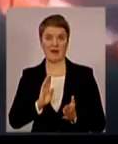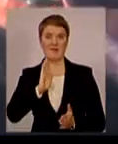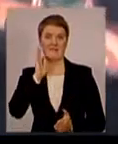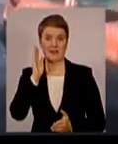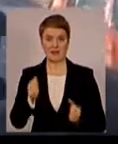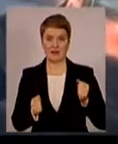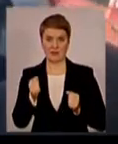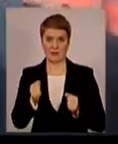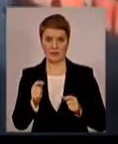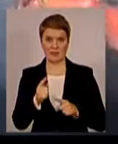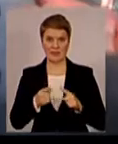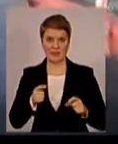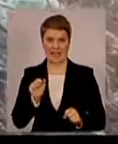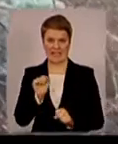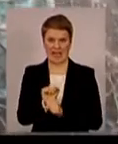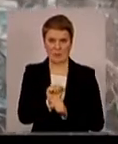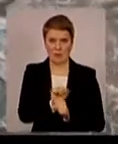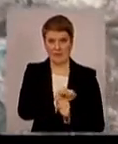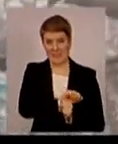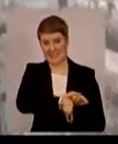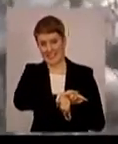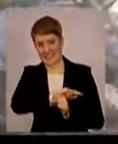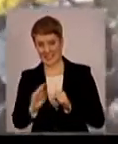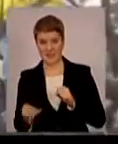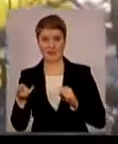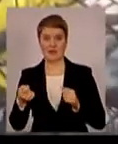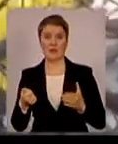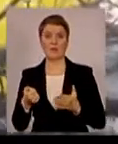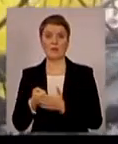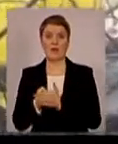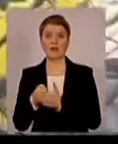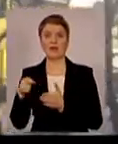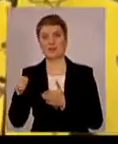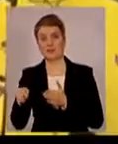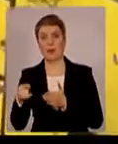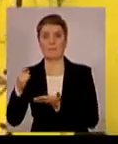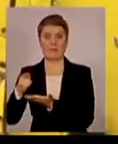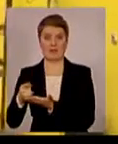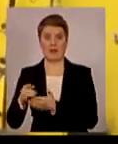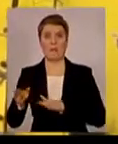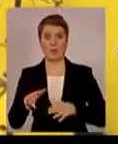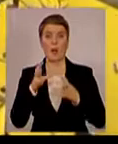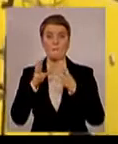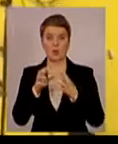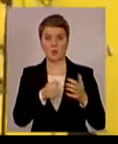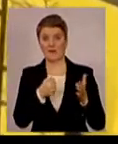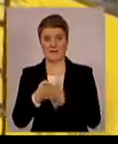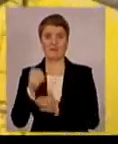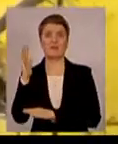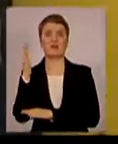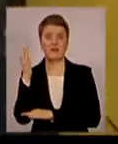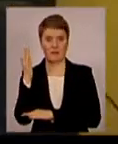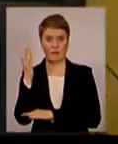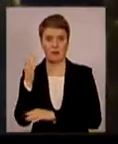водій різко загальмував, з'їхав з дороги на узбіччя і вдарив припаркований там легковик. Після цього маршрутка врізалася в дерево.